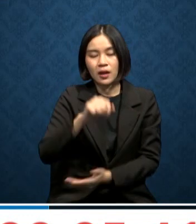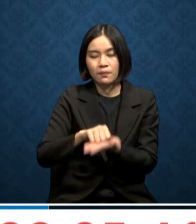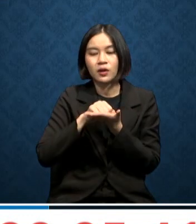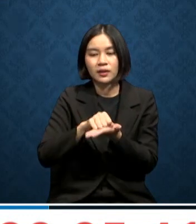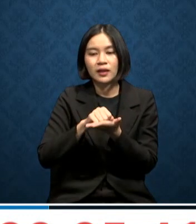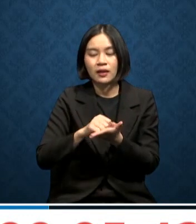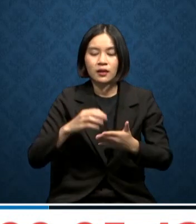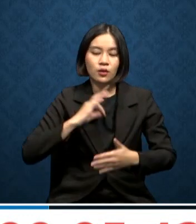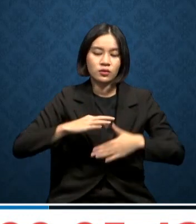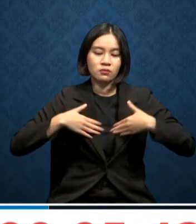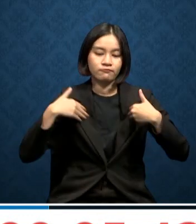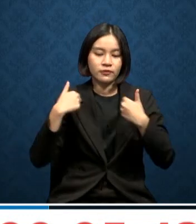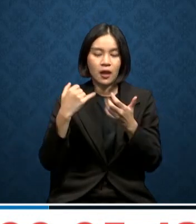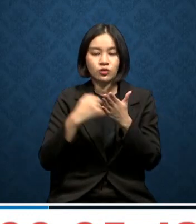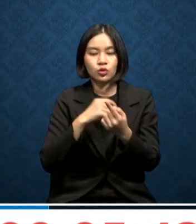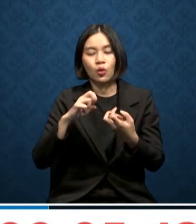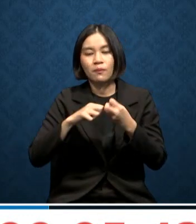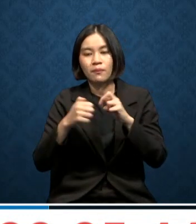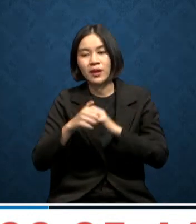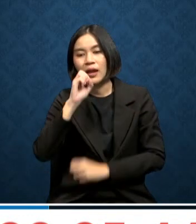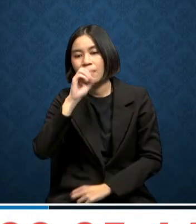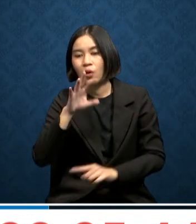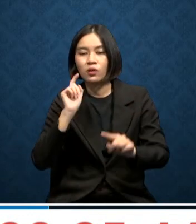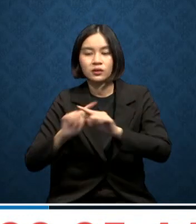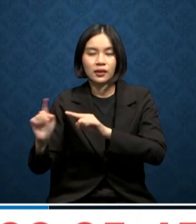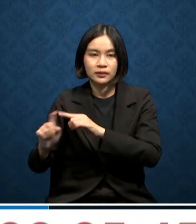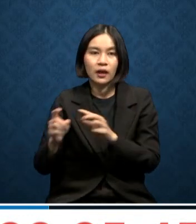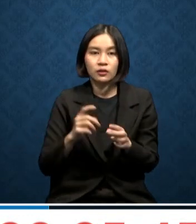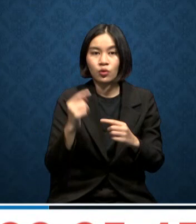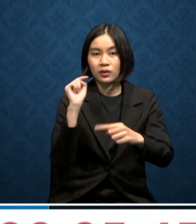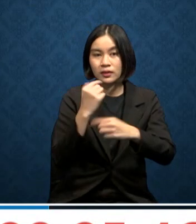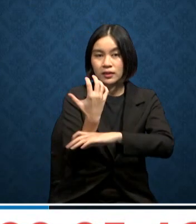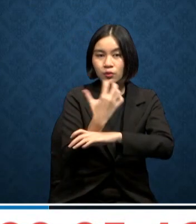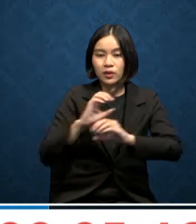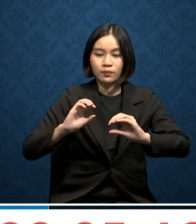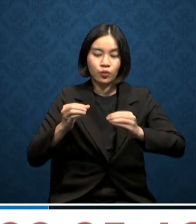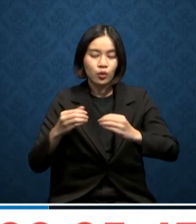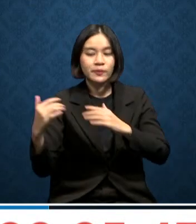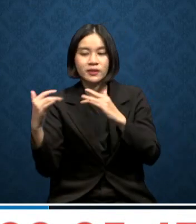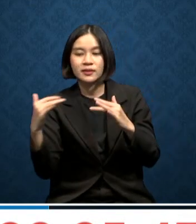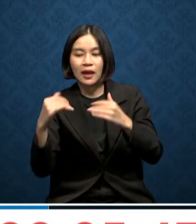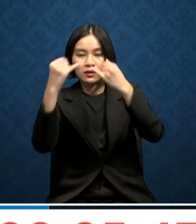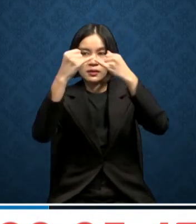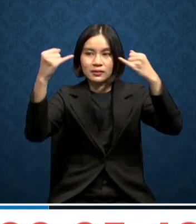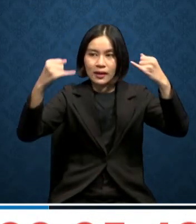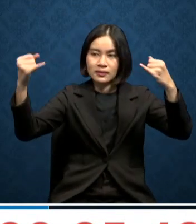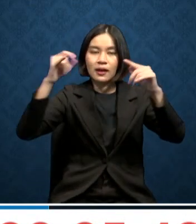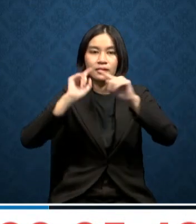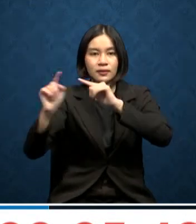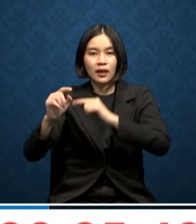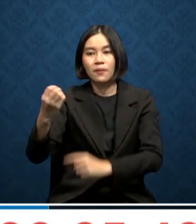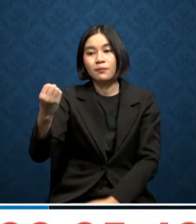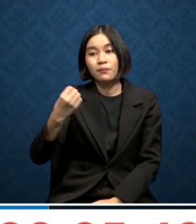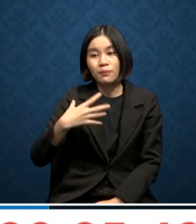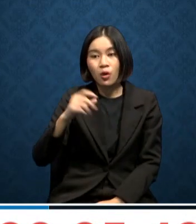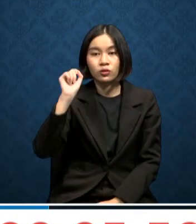าชน้รความสบายในการแ้งปัญหาได้กิจการธรรธัิกิจการธรคมณะคม ปัหาสื่อสาร สายสื่สารต่างๆและแ้งเหตด